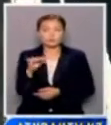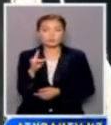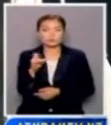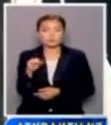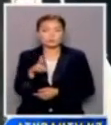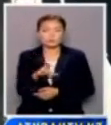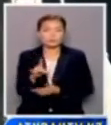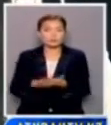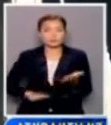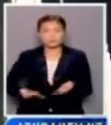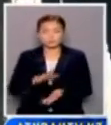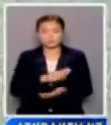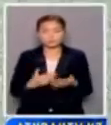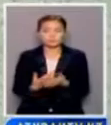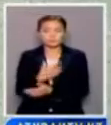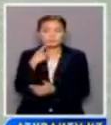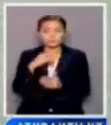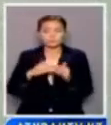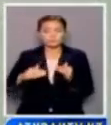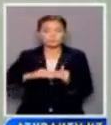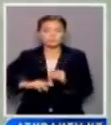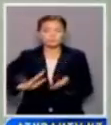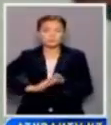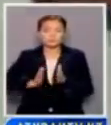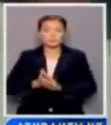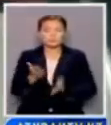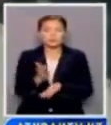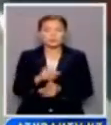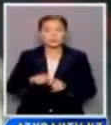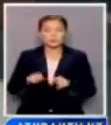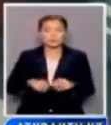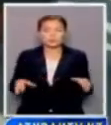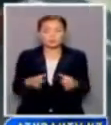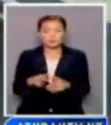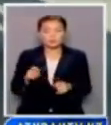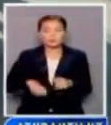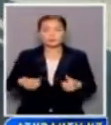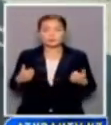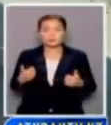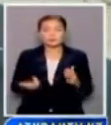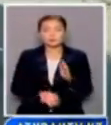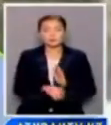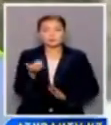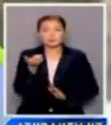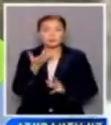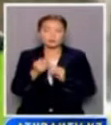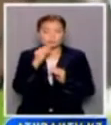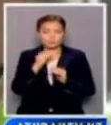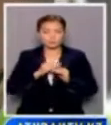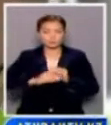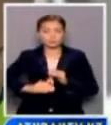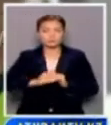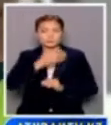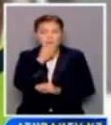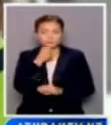ықшам ауданында жалғастырдық. Жаңадан төселген қара жолдың жайында мониторинг топ мүшелері тексеріп сынама алды. Тақтайдай жолдың беті